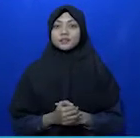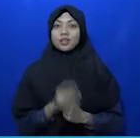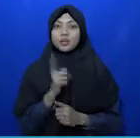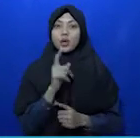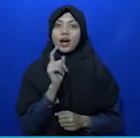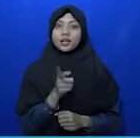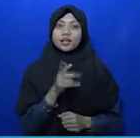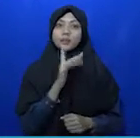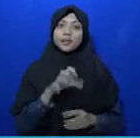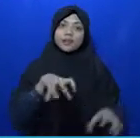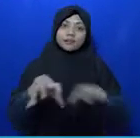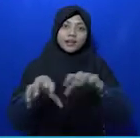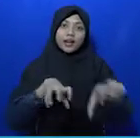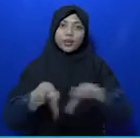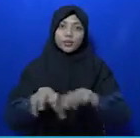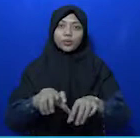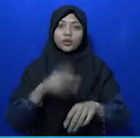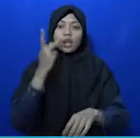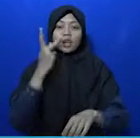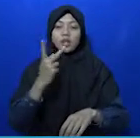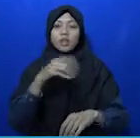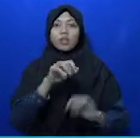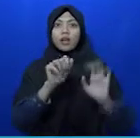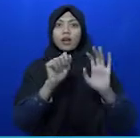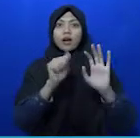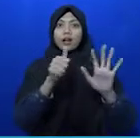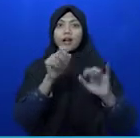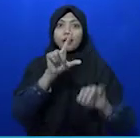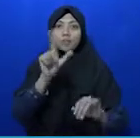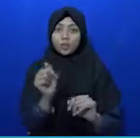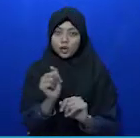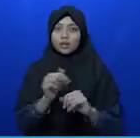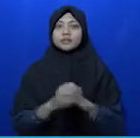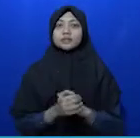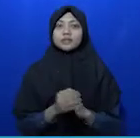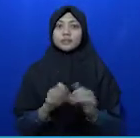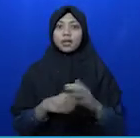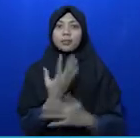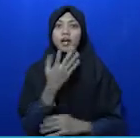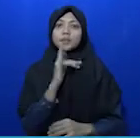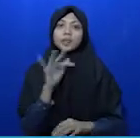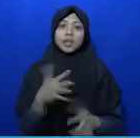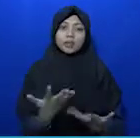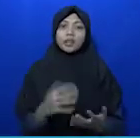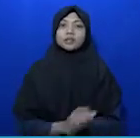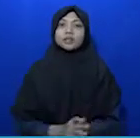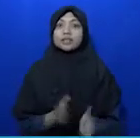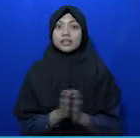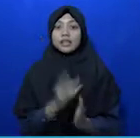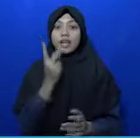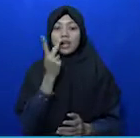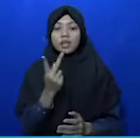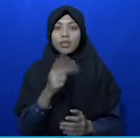kita mengontrol setiap 6 bulan progresnya, dan itu sesuai dengan dokumen yang diserahkan kepada